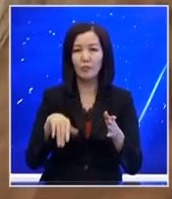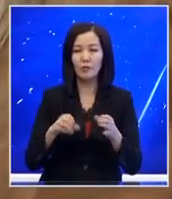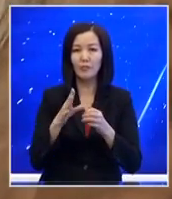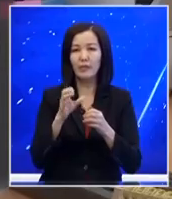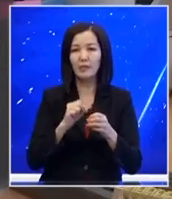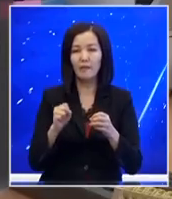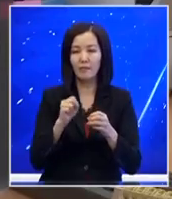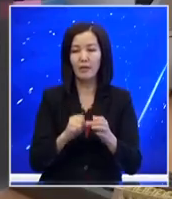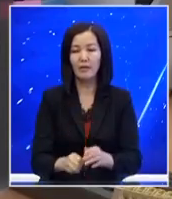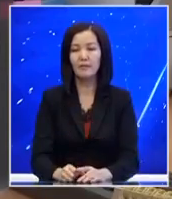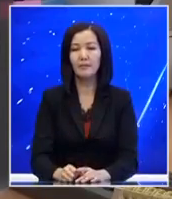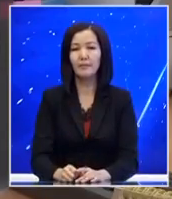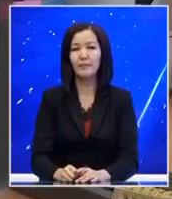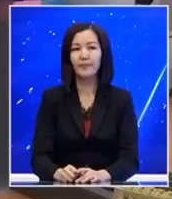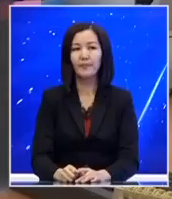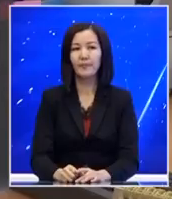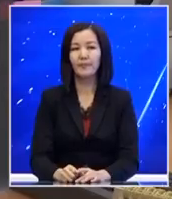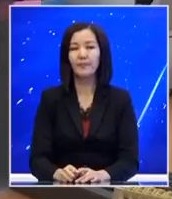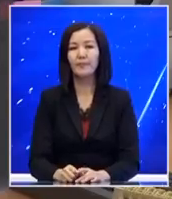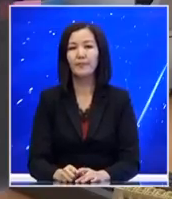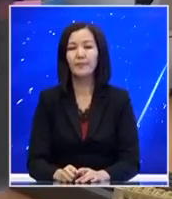15 апреля.